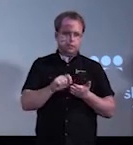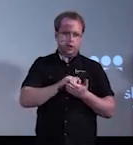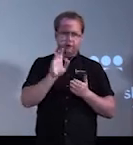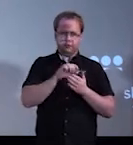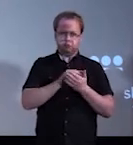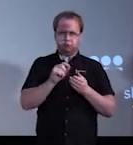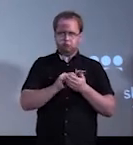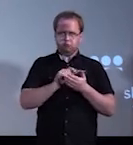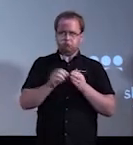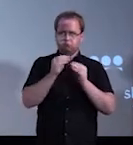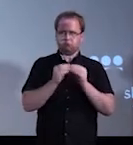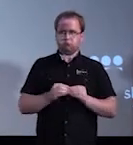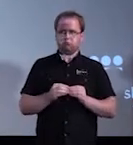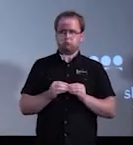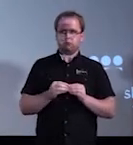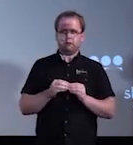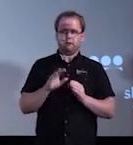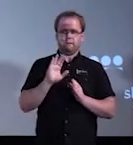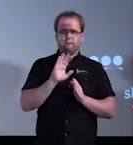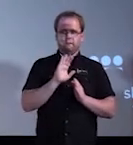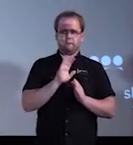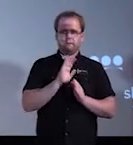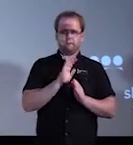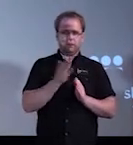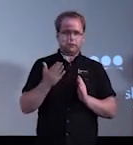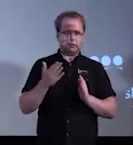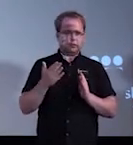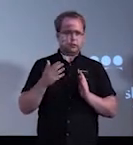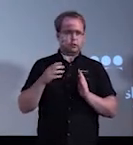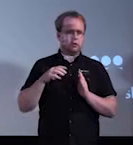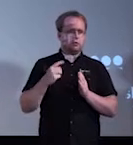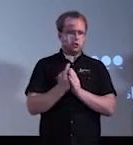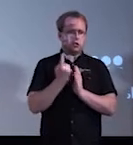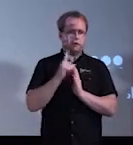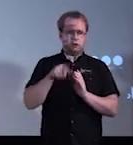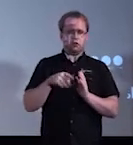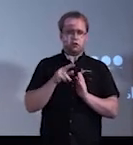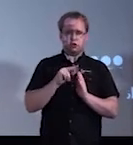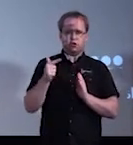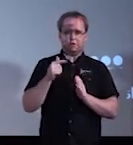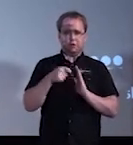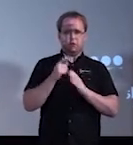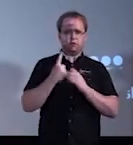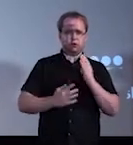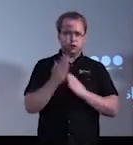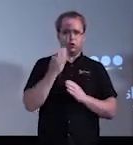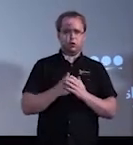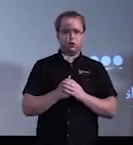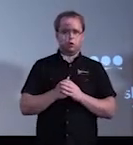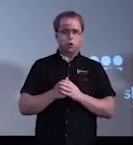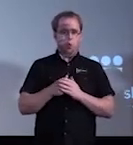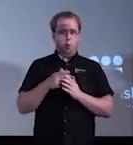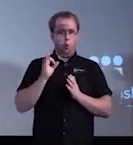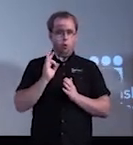regeringens bedömning att det finns inga förutsättningar för ett nytt filmavtal. På den sista sidan uppmanar han branschen att komma in synpunkter på hur ett nytt filmavtal skulle se